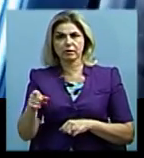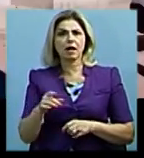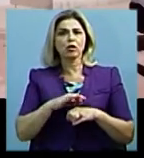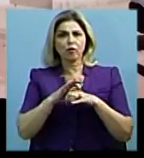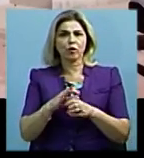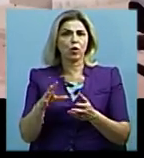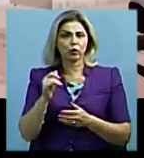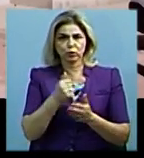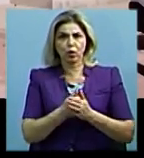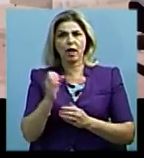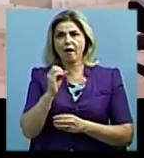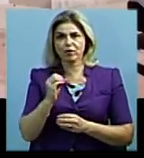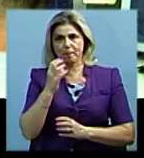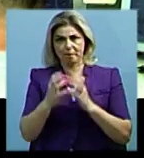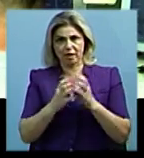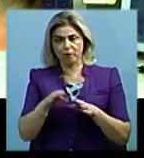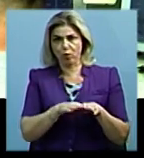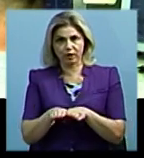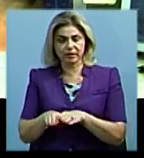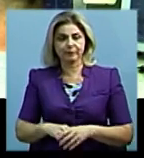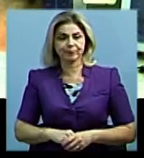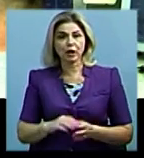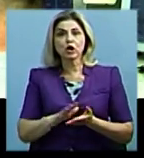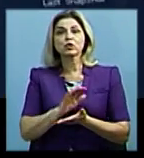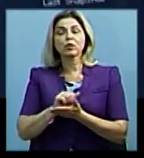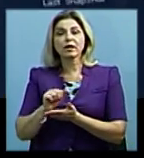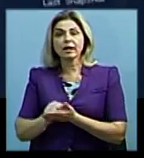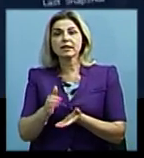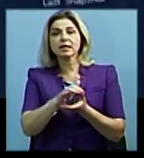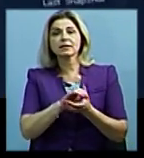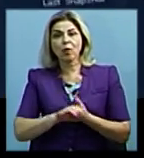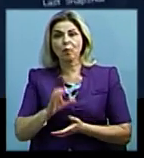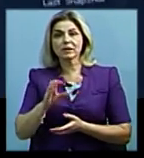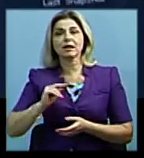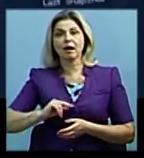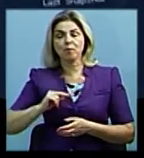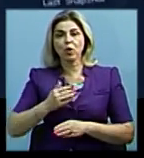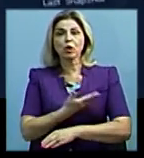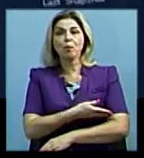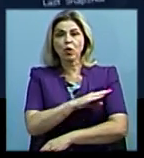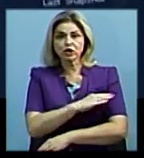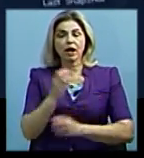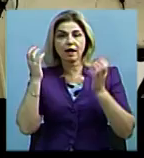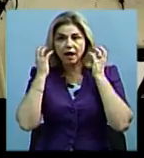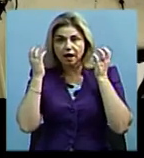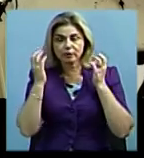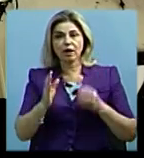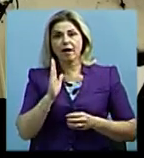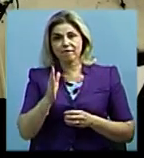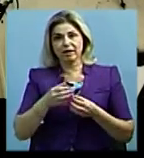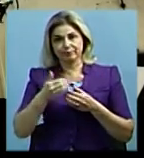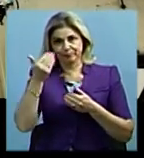рівня. Журналісти регіональних ЗМІ ознайомляться з роботою колег польського радіо «Ольштин» у Вірменсько-Мазурському